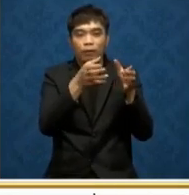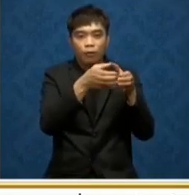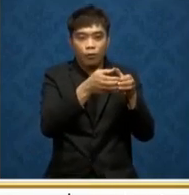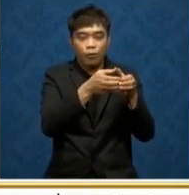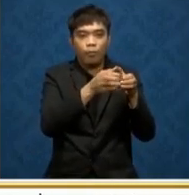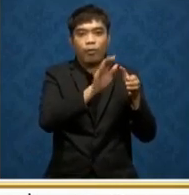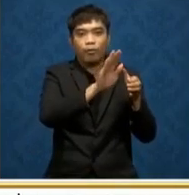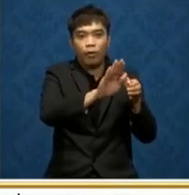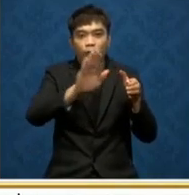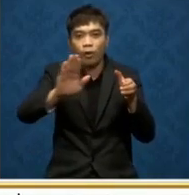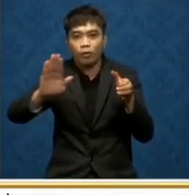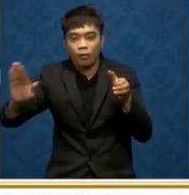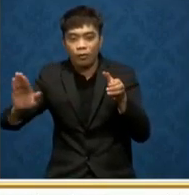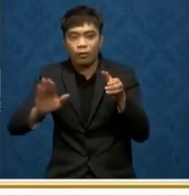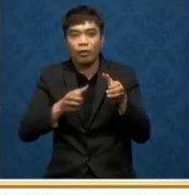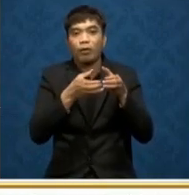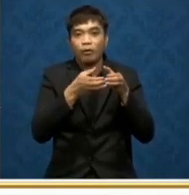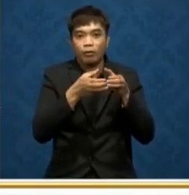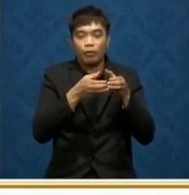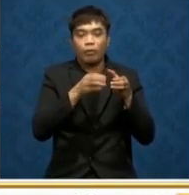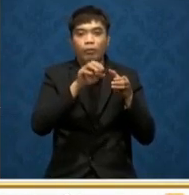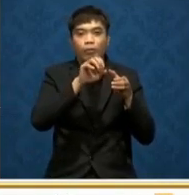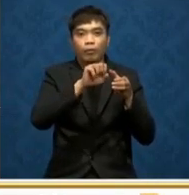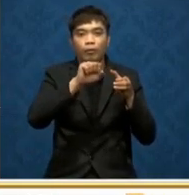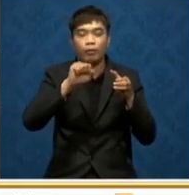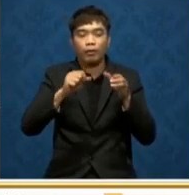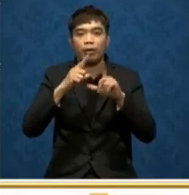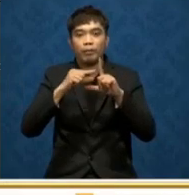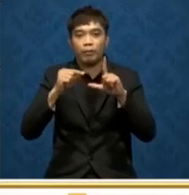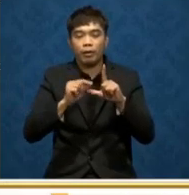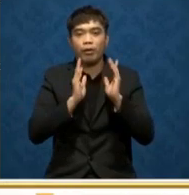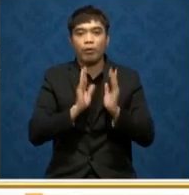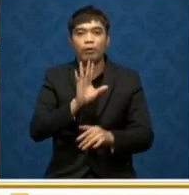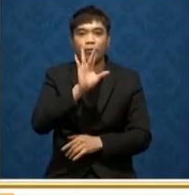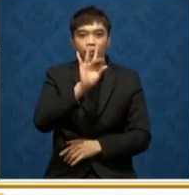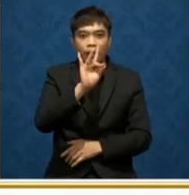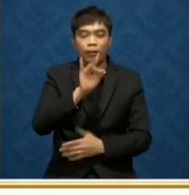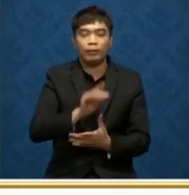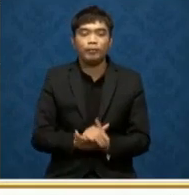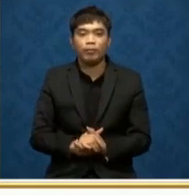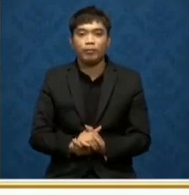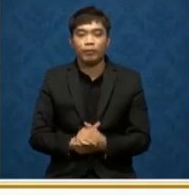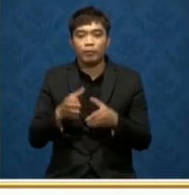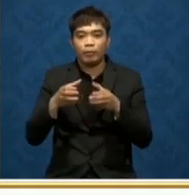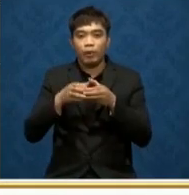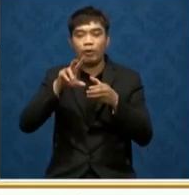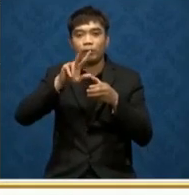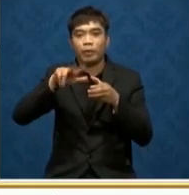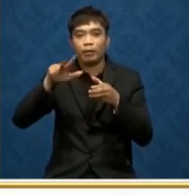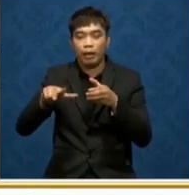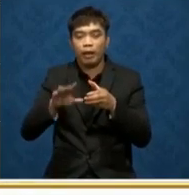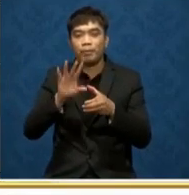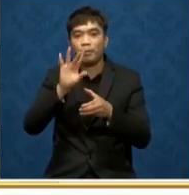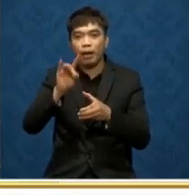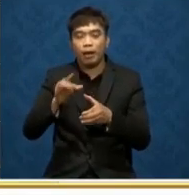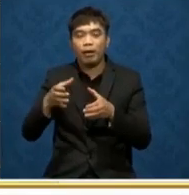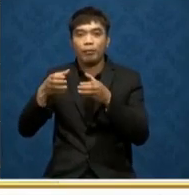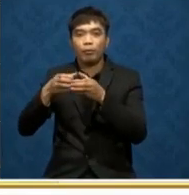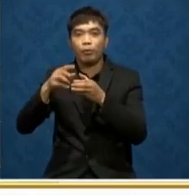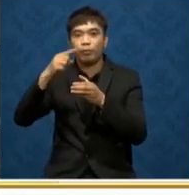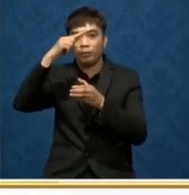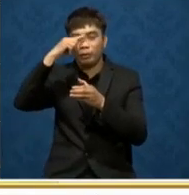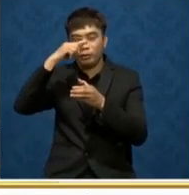เป็นดังนี้นะครับพรรคก้าวไกลนะครับจำนวน8ท่านนะครับพรรคเพื่อไทย8ท่านพรรคภูมิใจไทย4